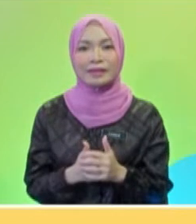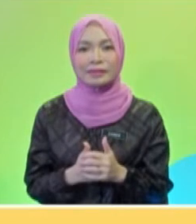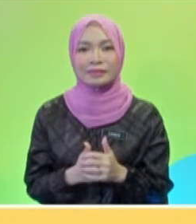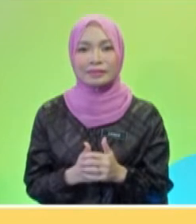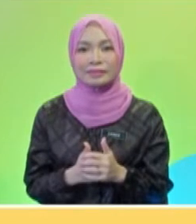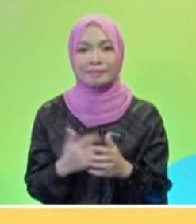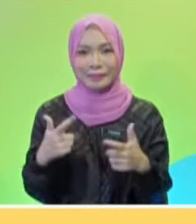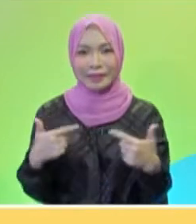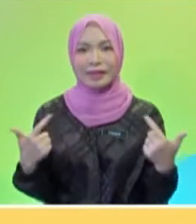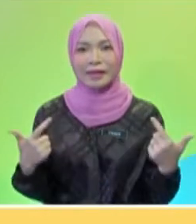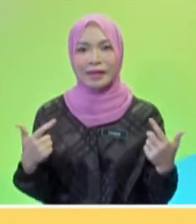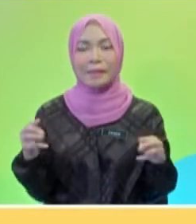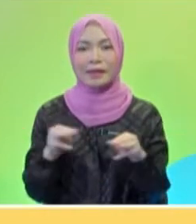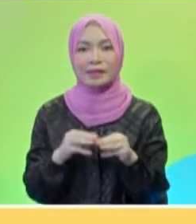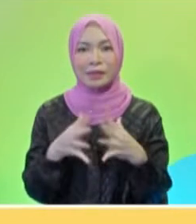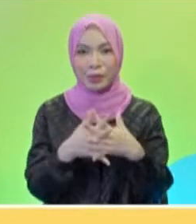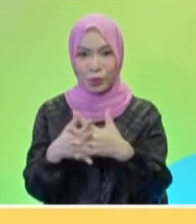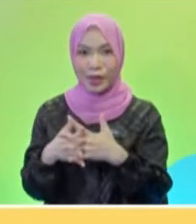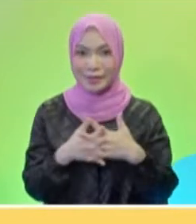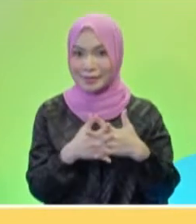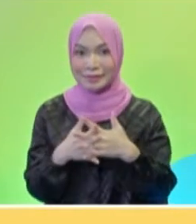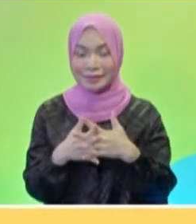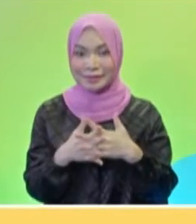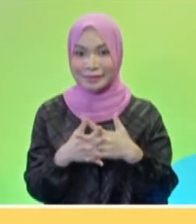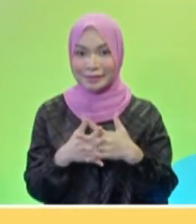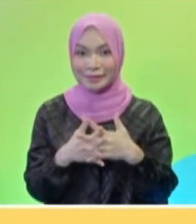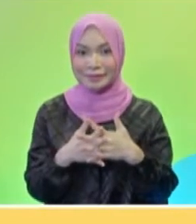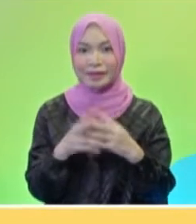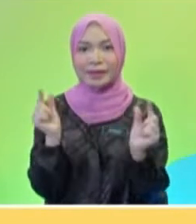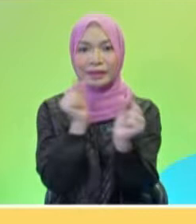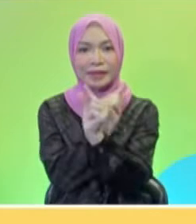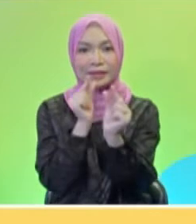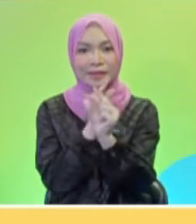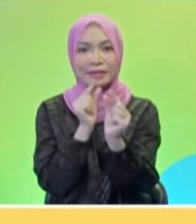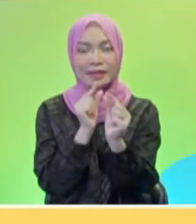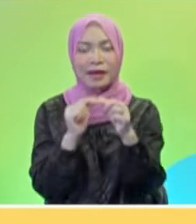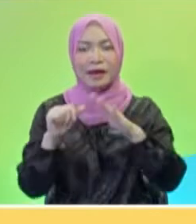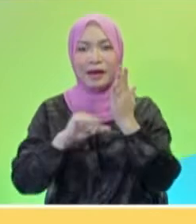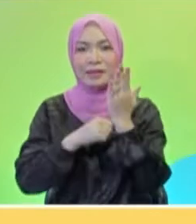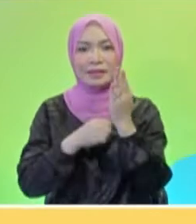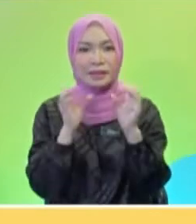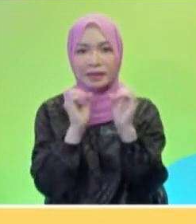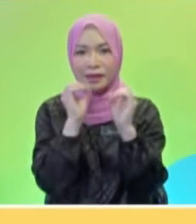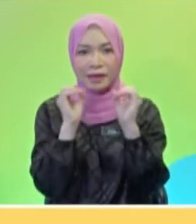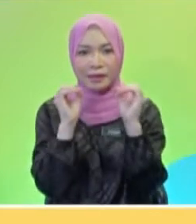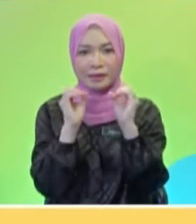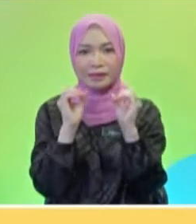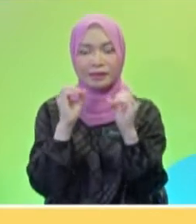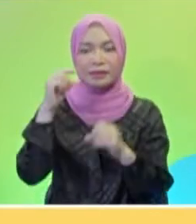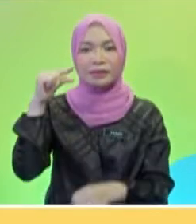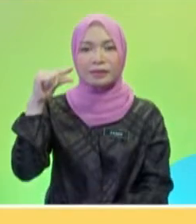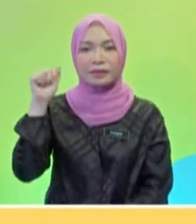negara Amerika Serikat kirimannya Amerika Serikat nah banyak sumber gas asli yang diaboli